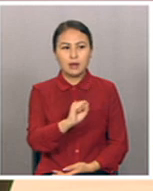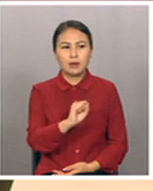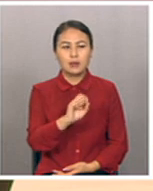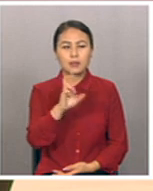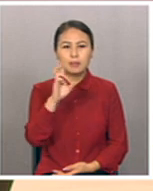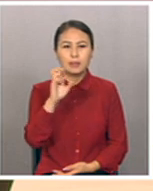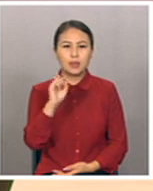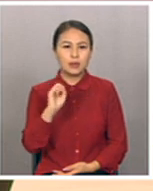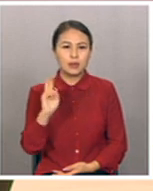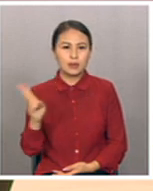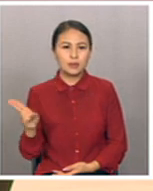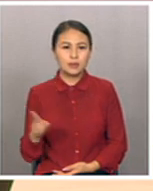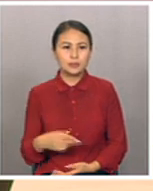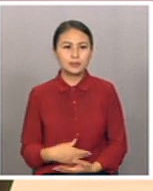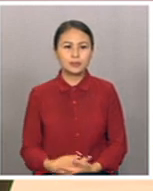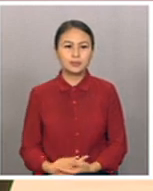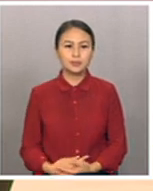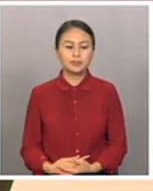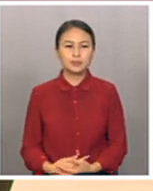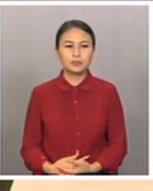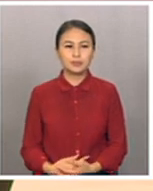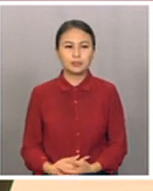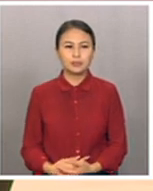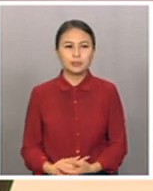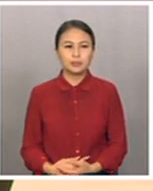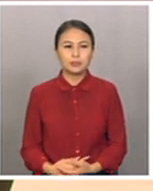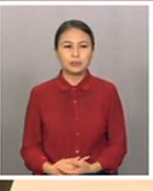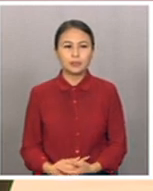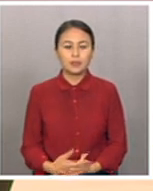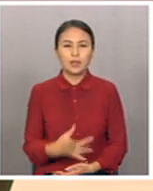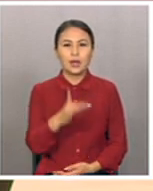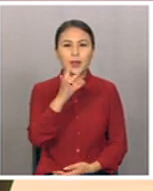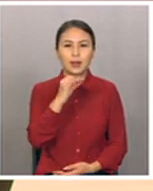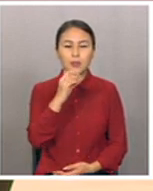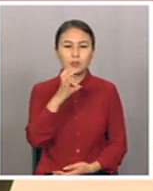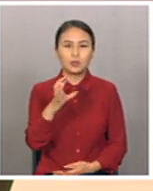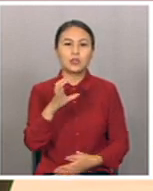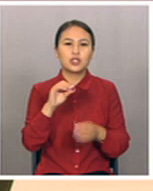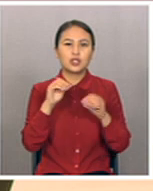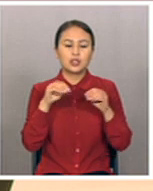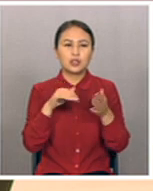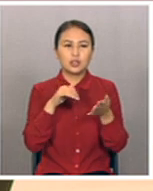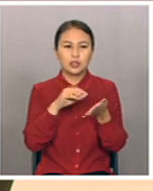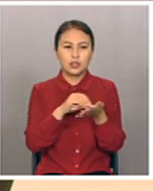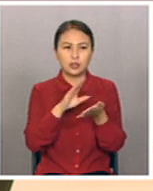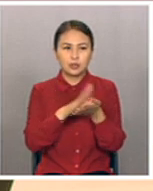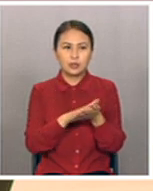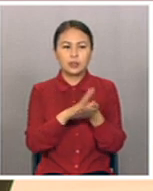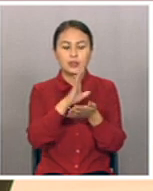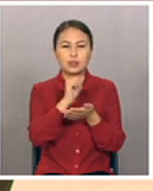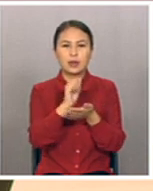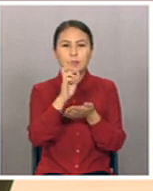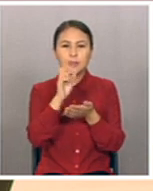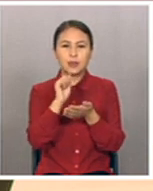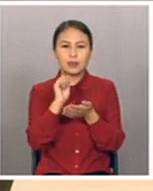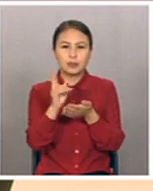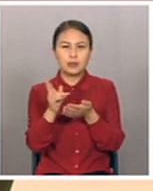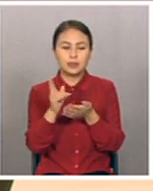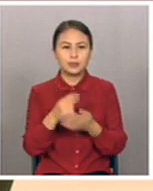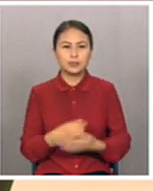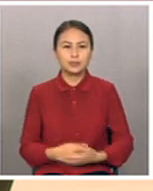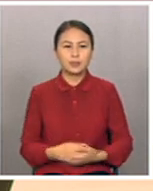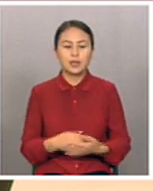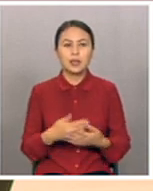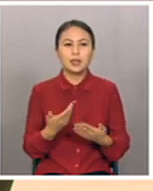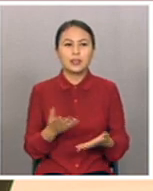Са-бақ. Дұрыс айтасындар, балалар. Ребусымыздың бірінші шешуі сабақ екен.